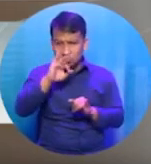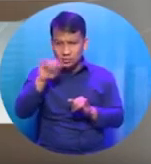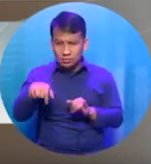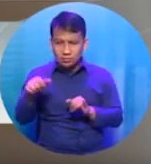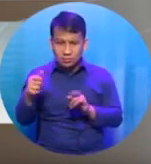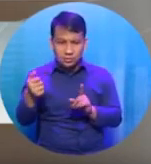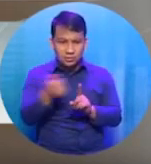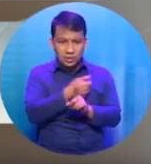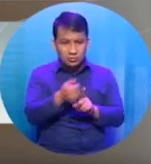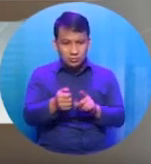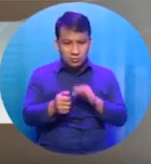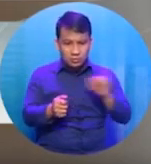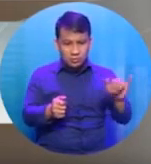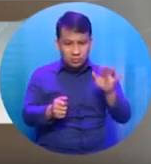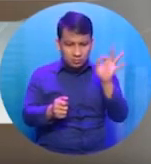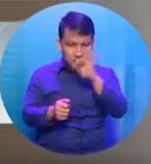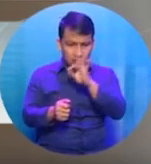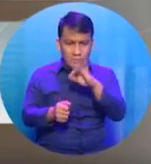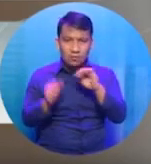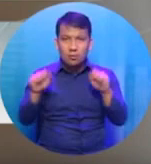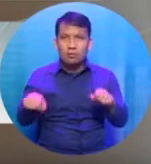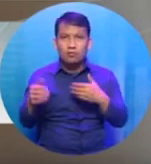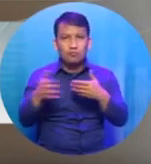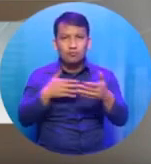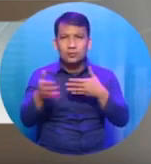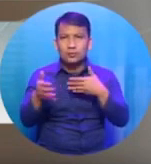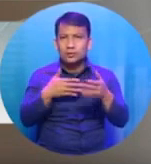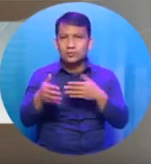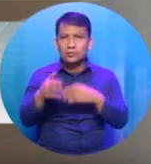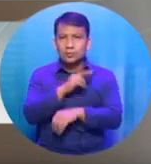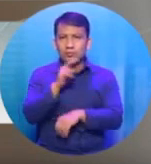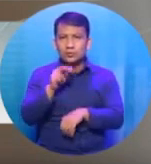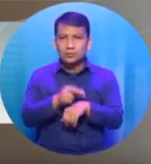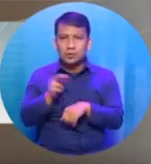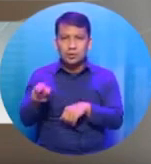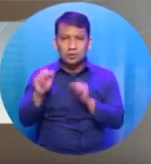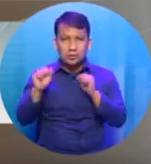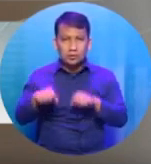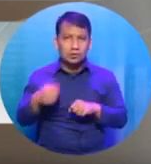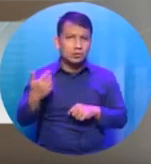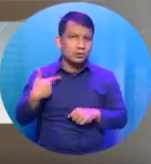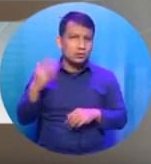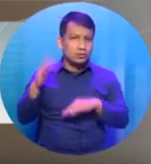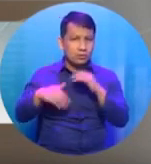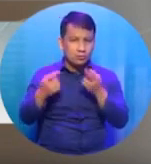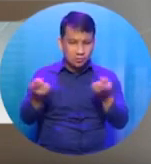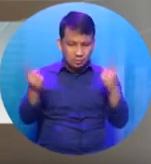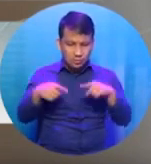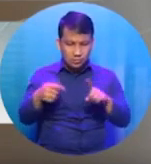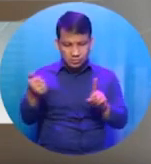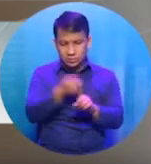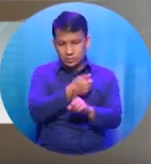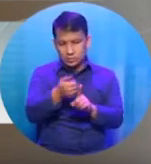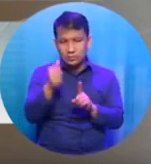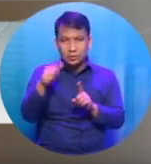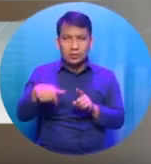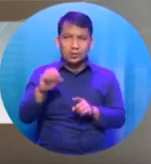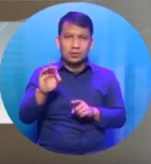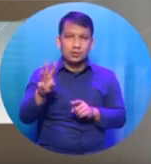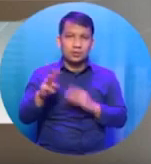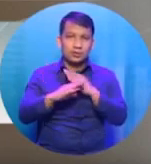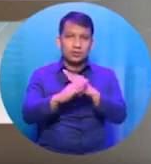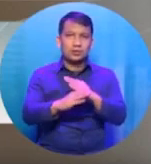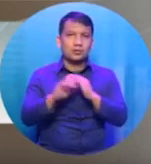Pilipino. Pero it does not matter kung ano man yung kanyang nationality. Sir, hindi yan. Kapag sinasaktan niya ang ating mga